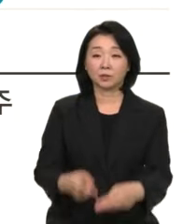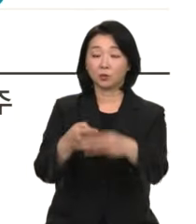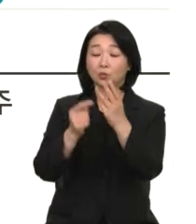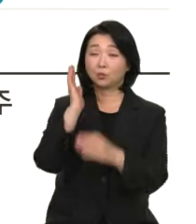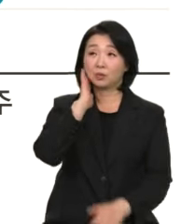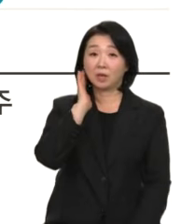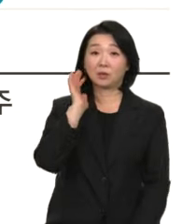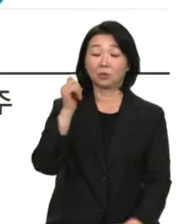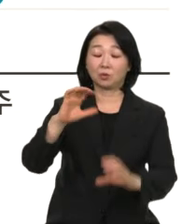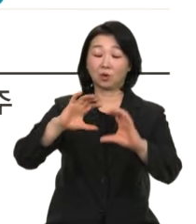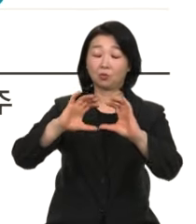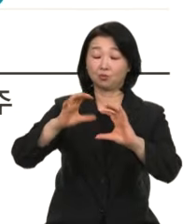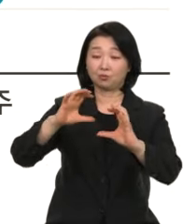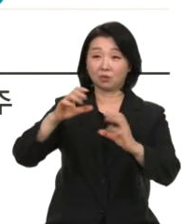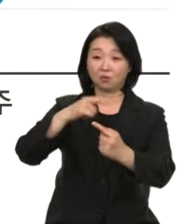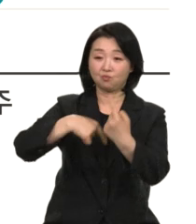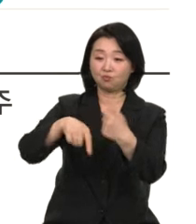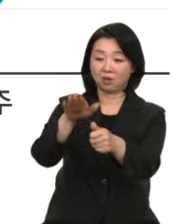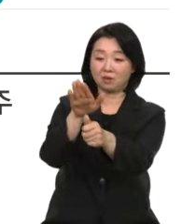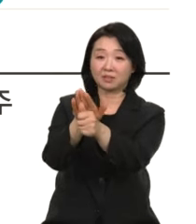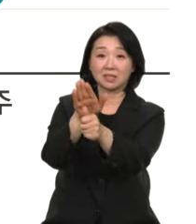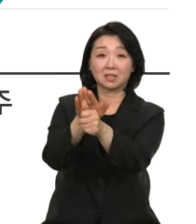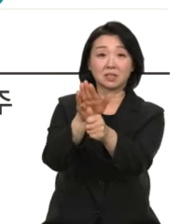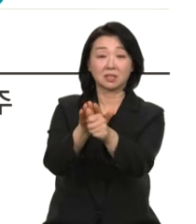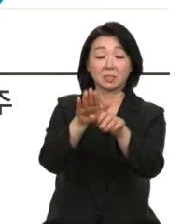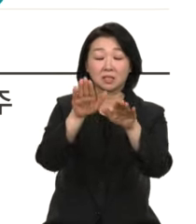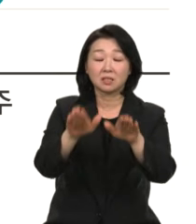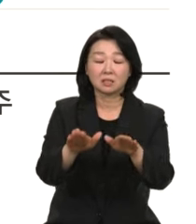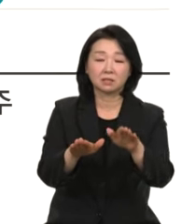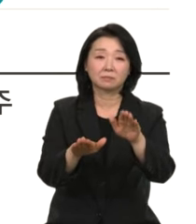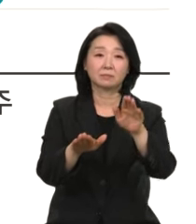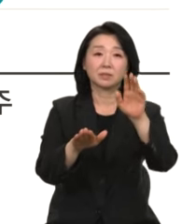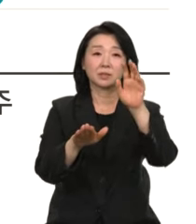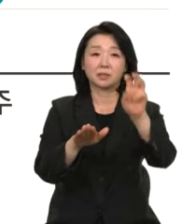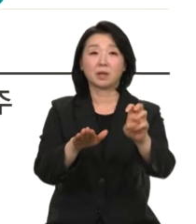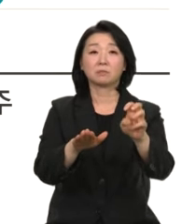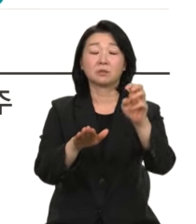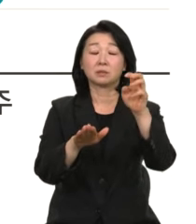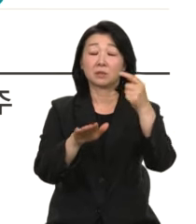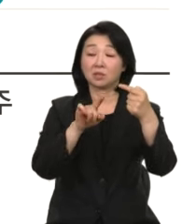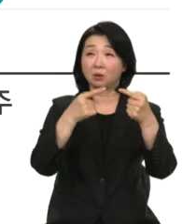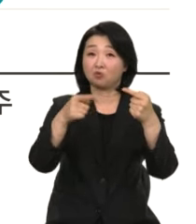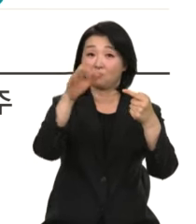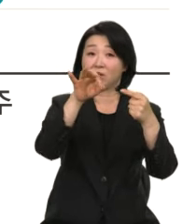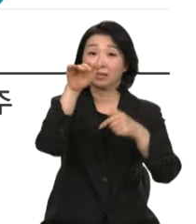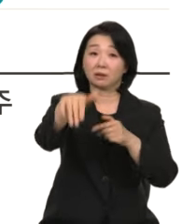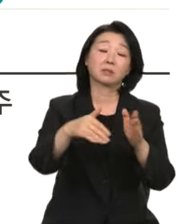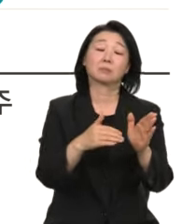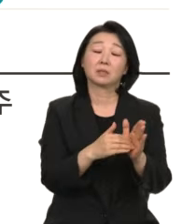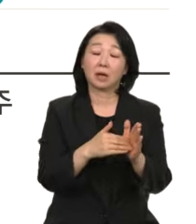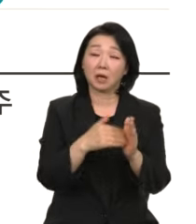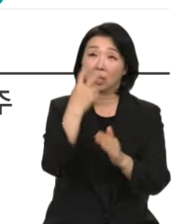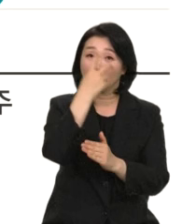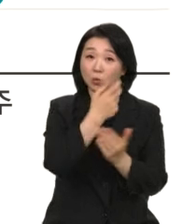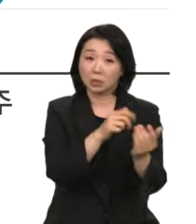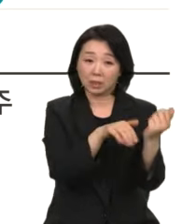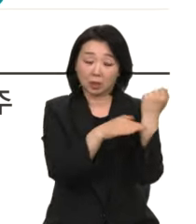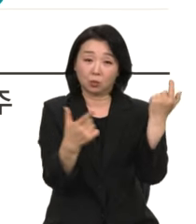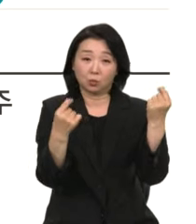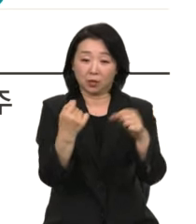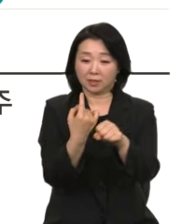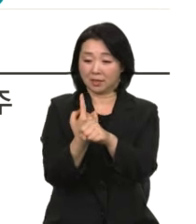윤석열 대통령의 국정 지지율이 32.6%까지 떨어진 조사 결과가 나왔습니다. 같은 조사 기준으로 지난해